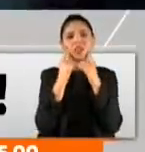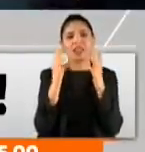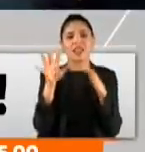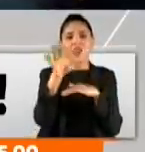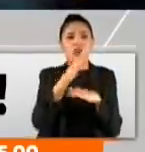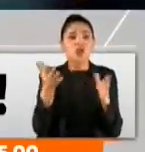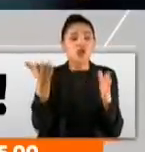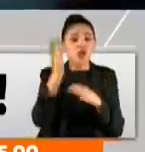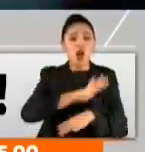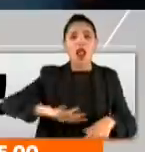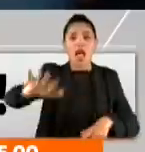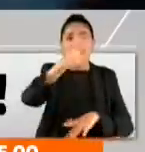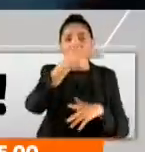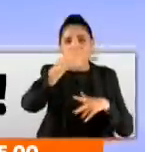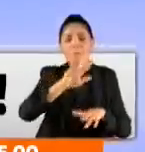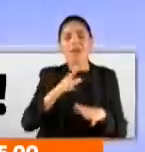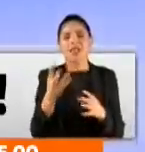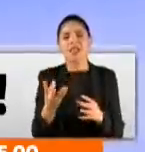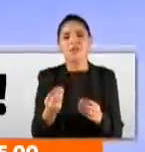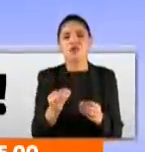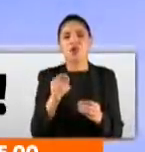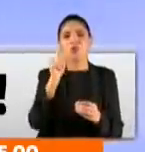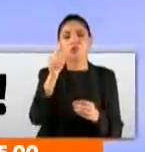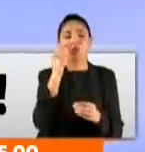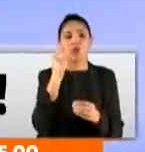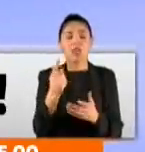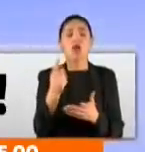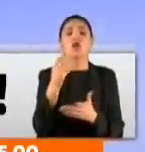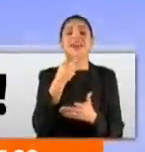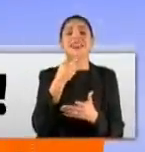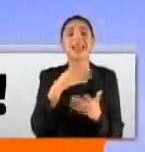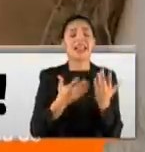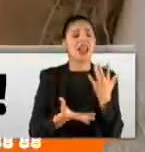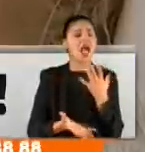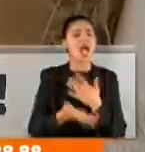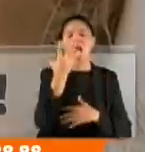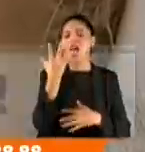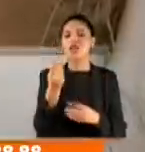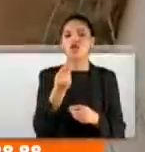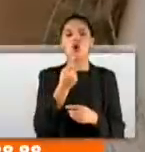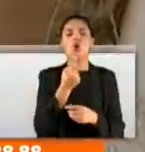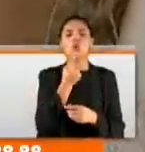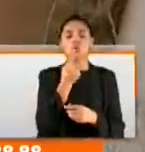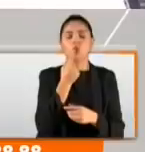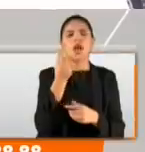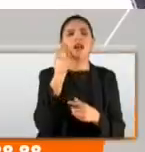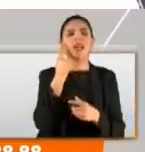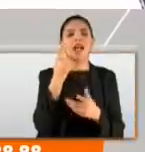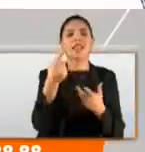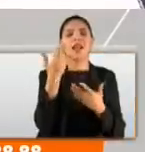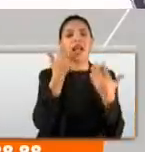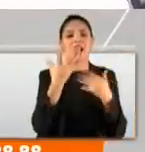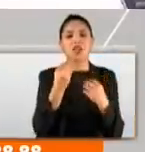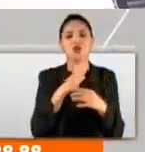süre sonra zaten herkes birbirine benzemiş oluyor. İstatistiklere göre kadınlar en çok dudak ve yanak estetiği yaptırıyor. Hollywood